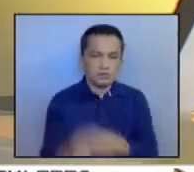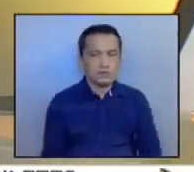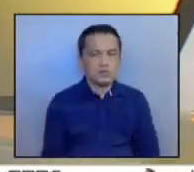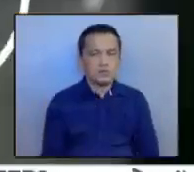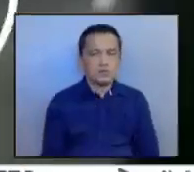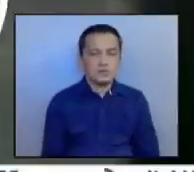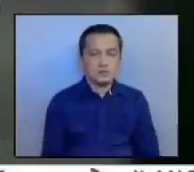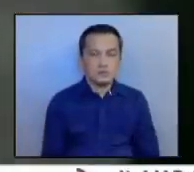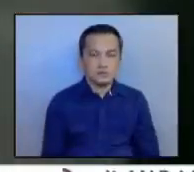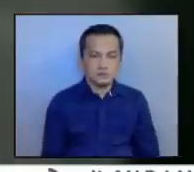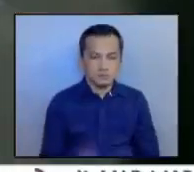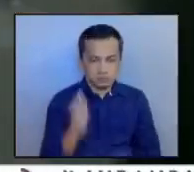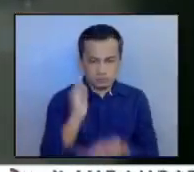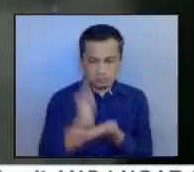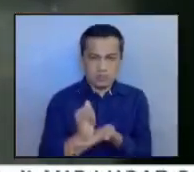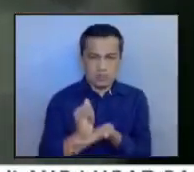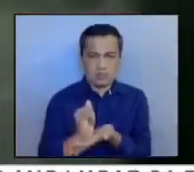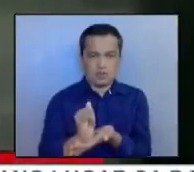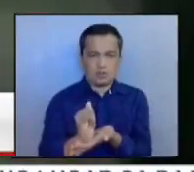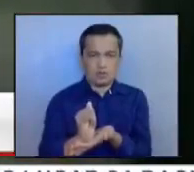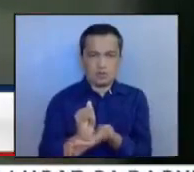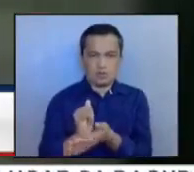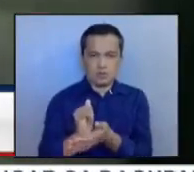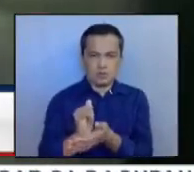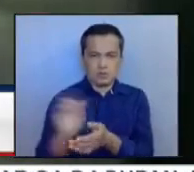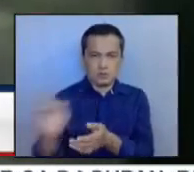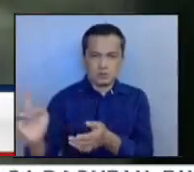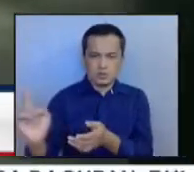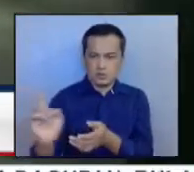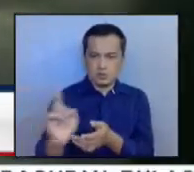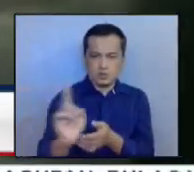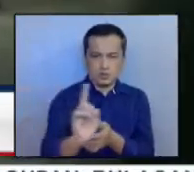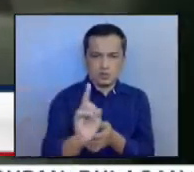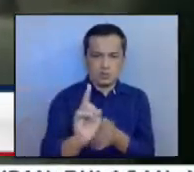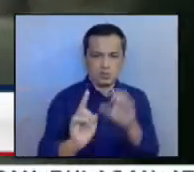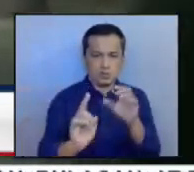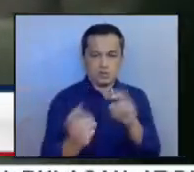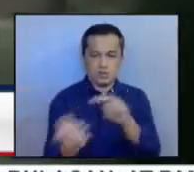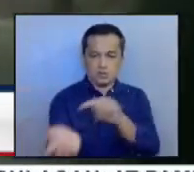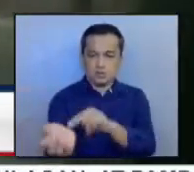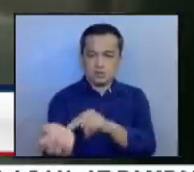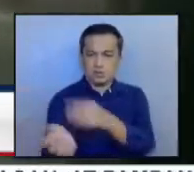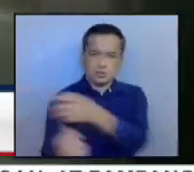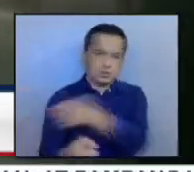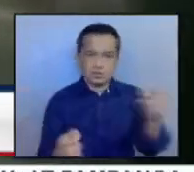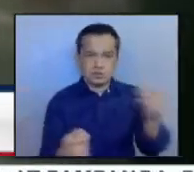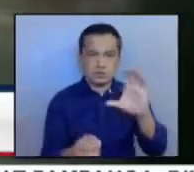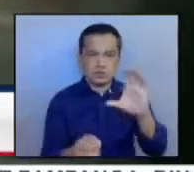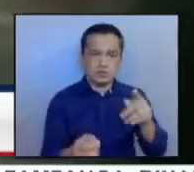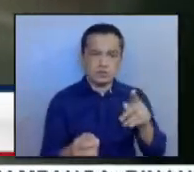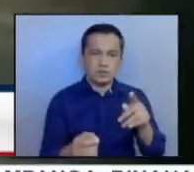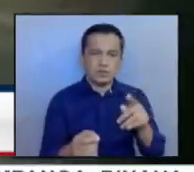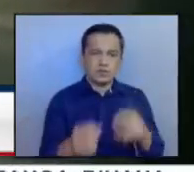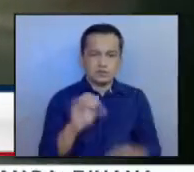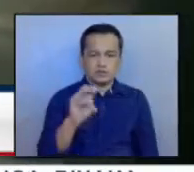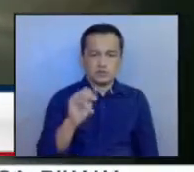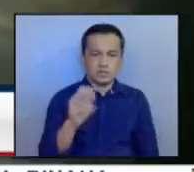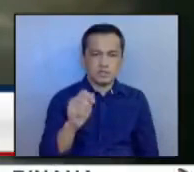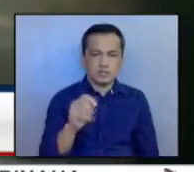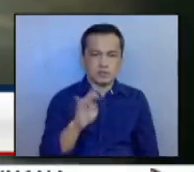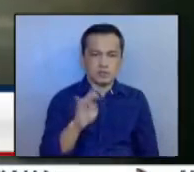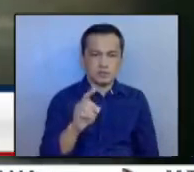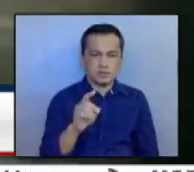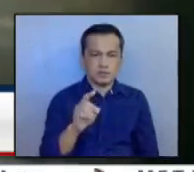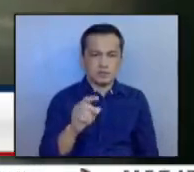ng dashcam, makikita ang paghablot ng cellphone ng isang nurse sa uptown area sa Osmeña Boulevard. Hinabol ng biktima